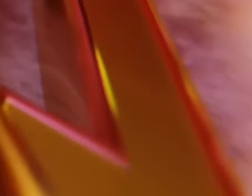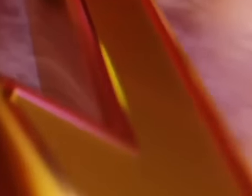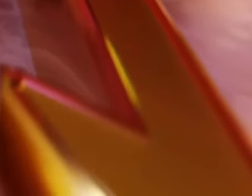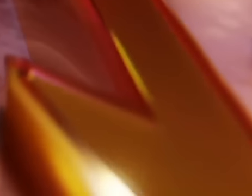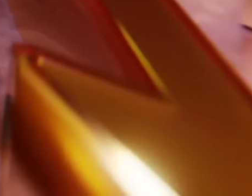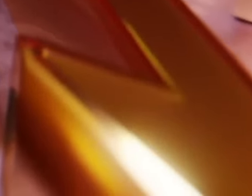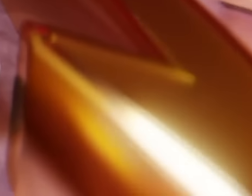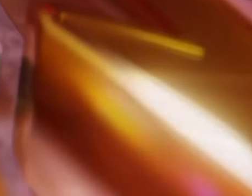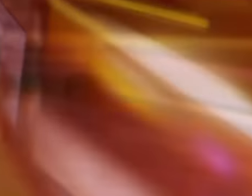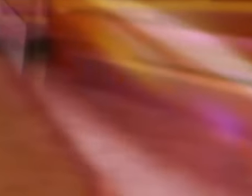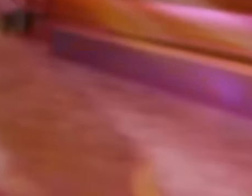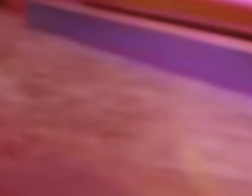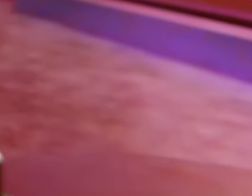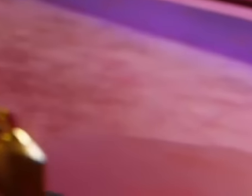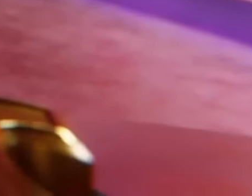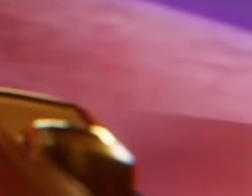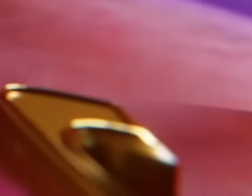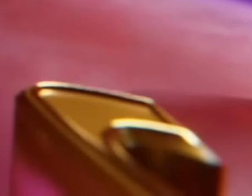يا